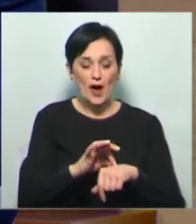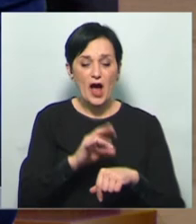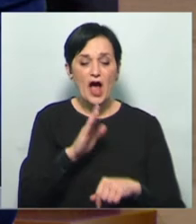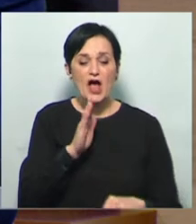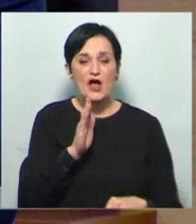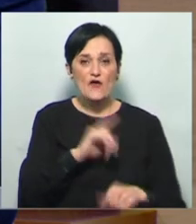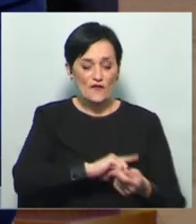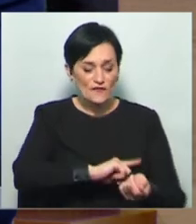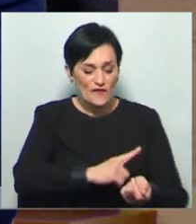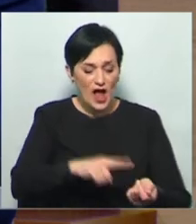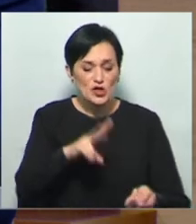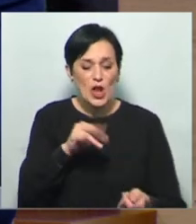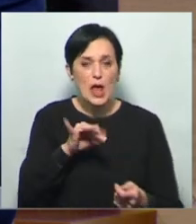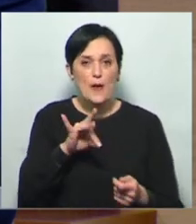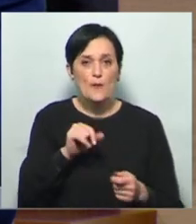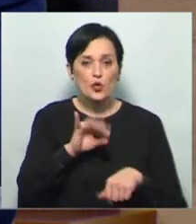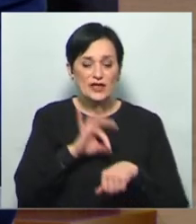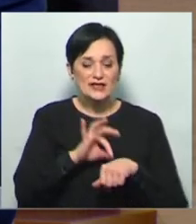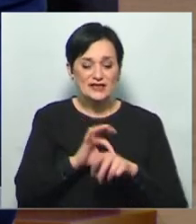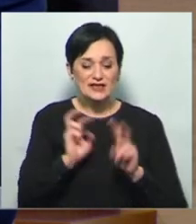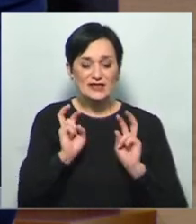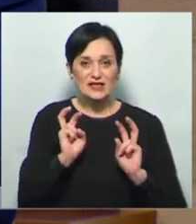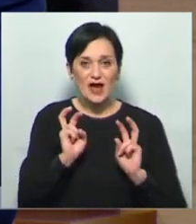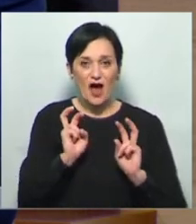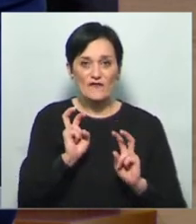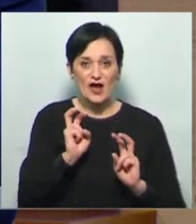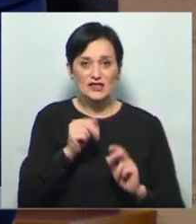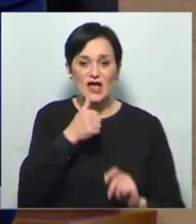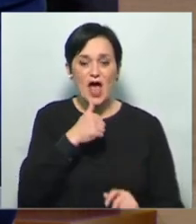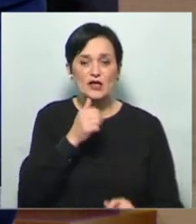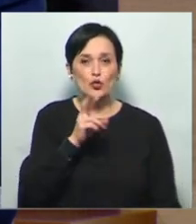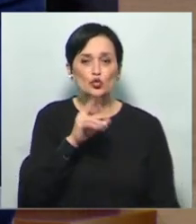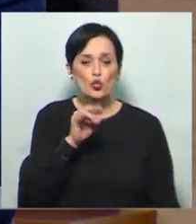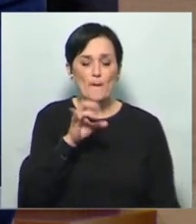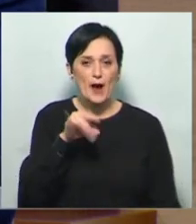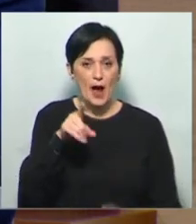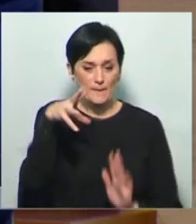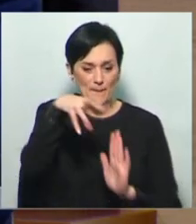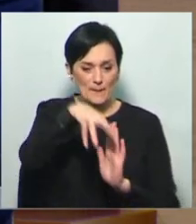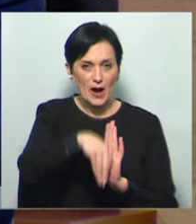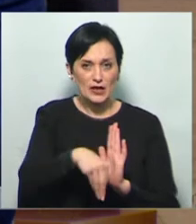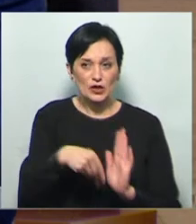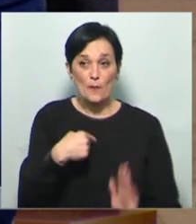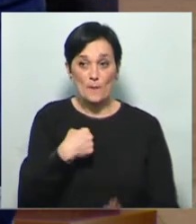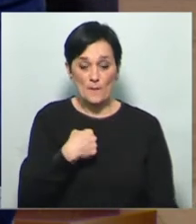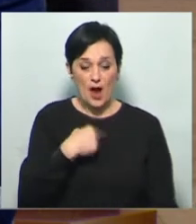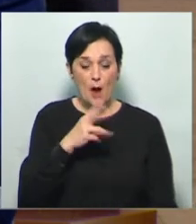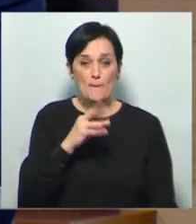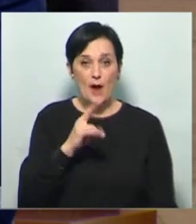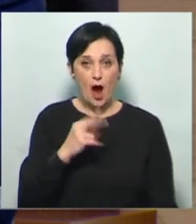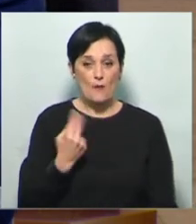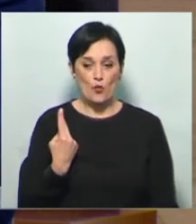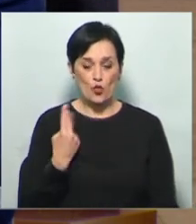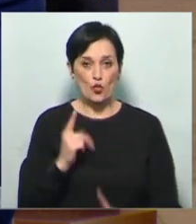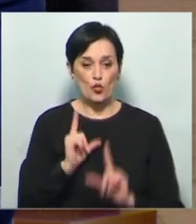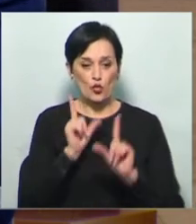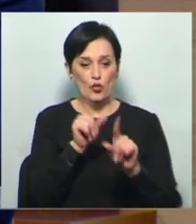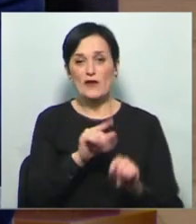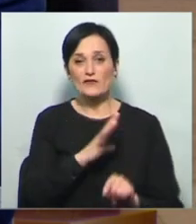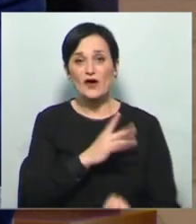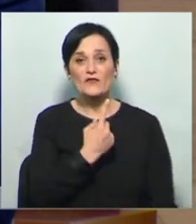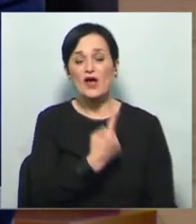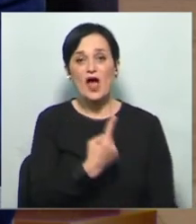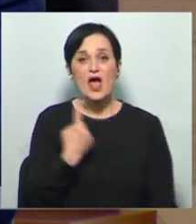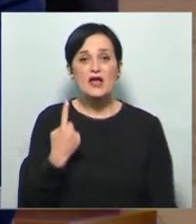სისტემის დაავადებების შესახებ ექსპო დუბაის ფარგლებში, სადაც მე და მამუკა გახლდით და